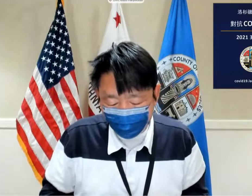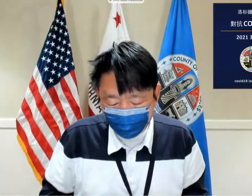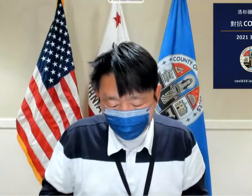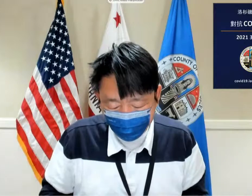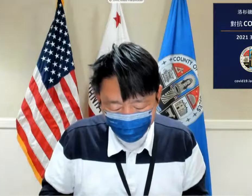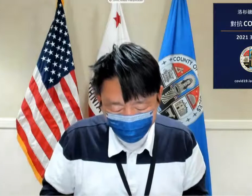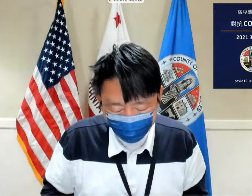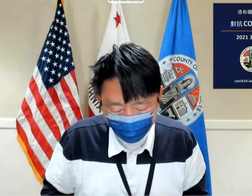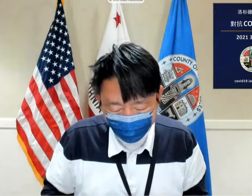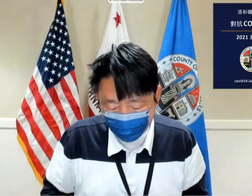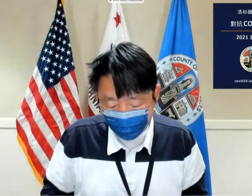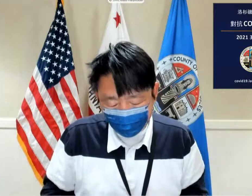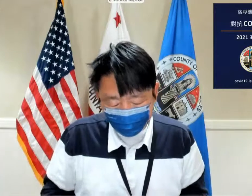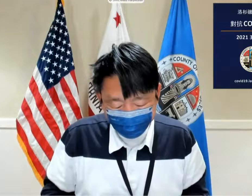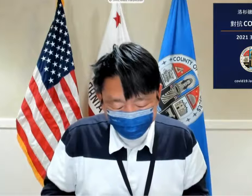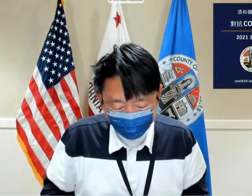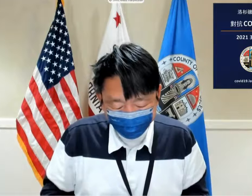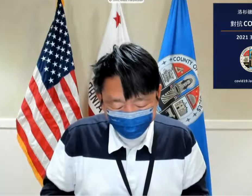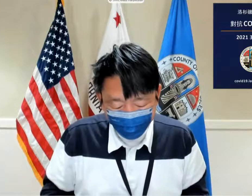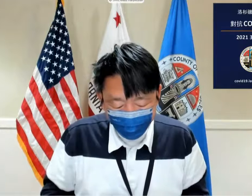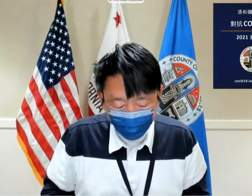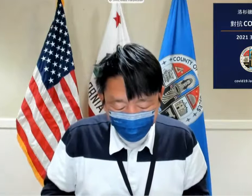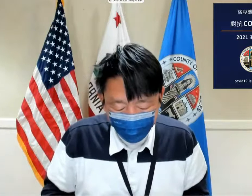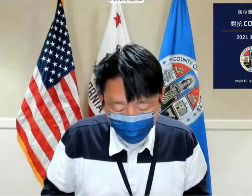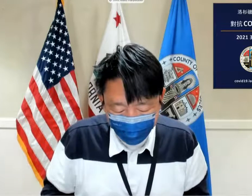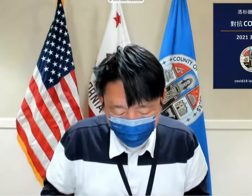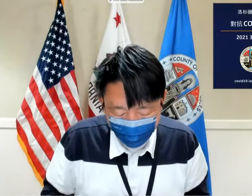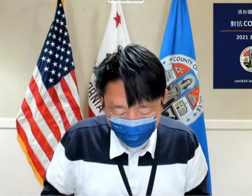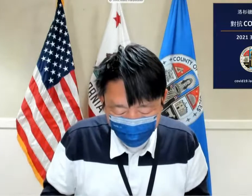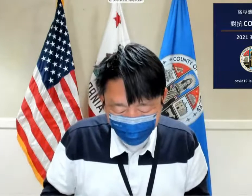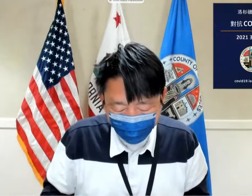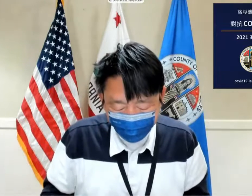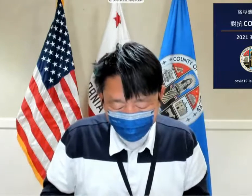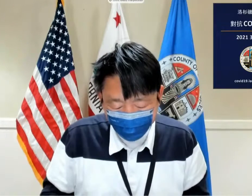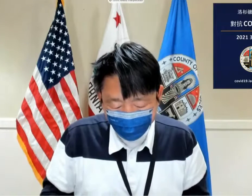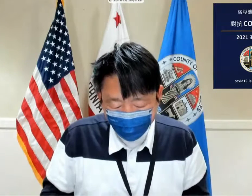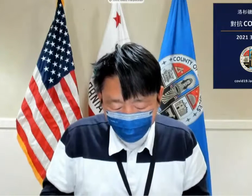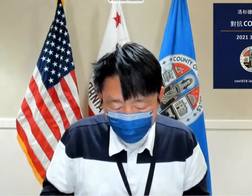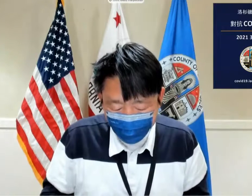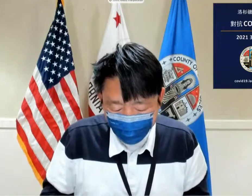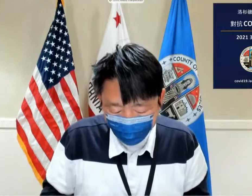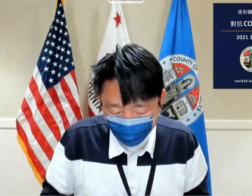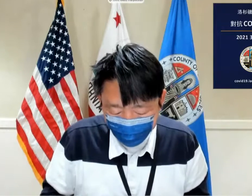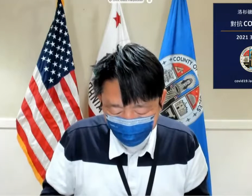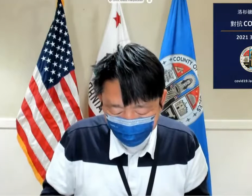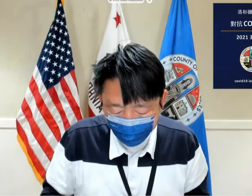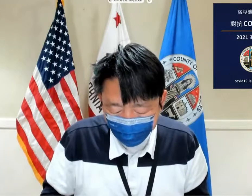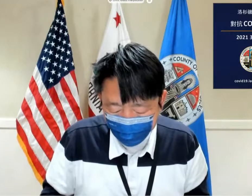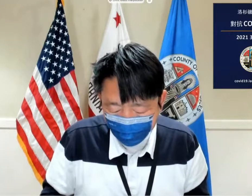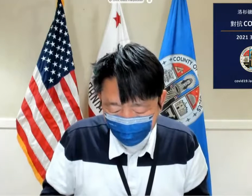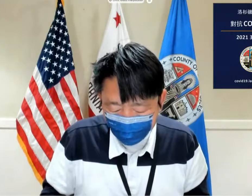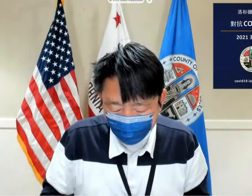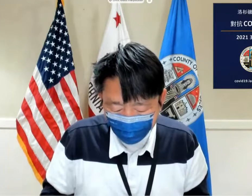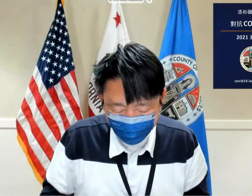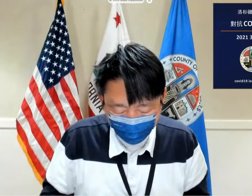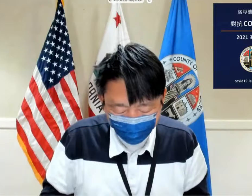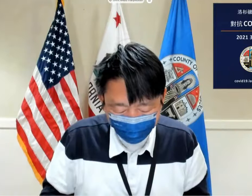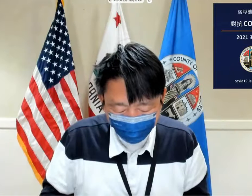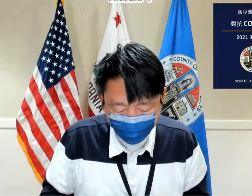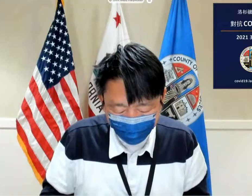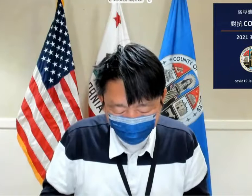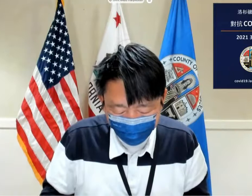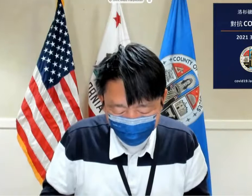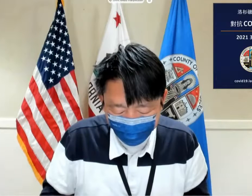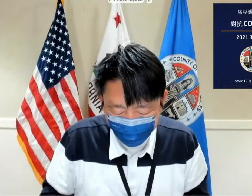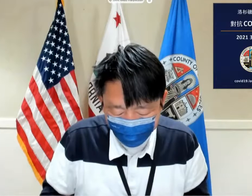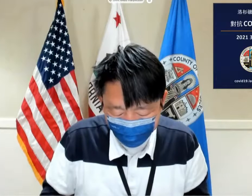医疗的合作，过去几星期内，洛县、加州和南顿医疗组商讨